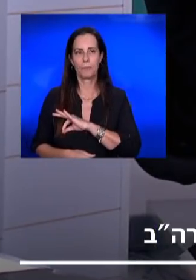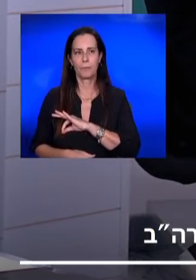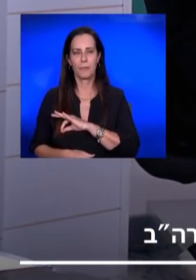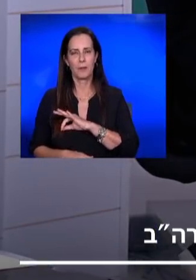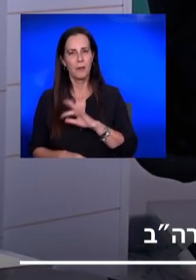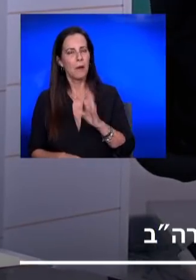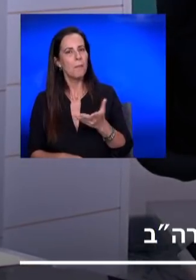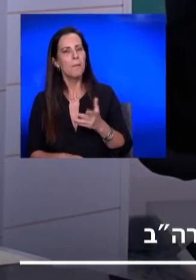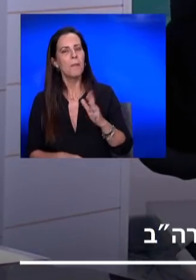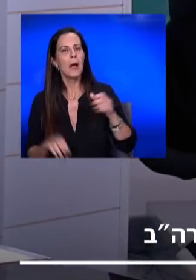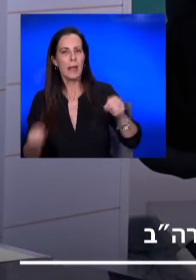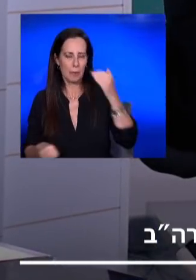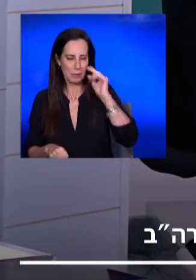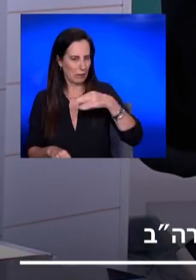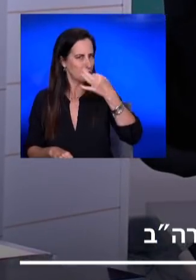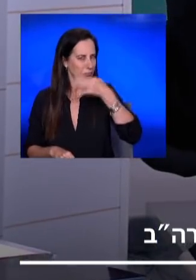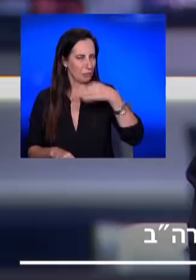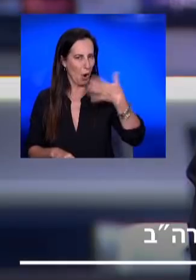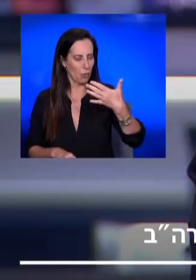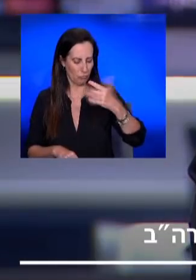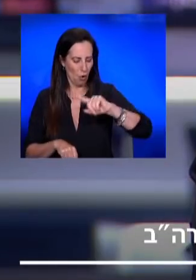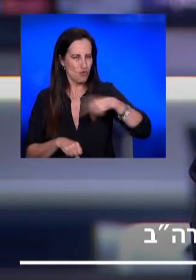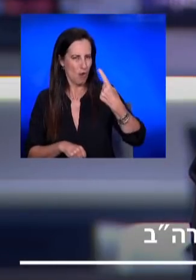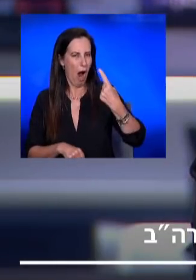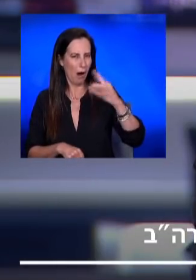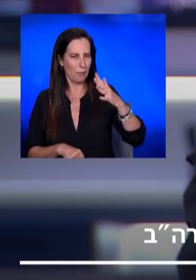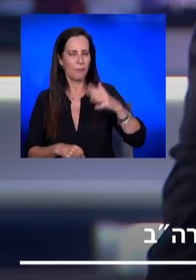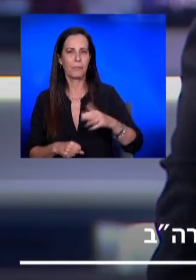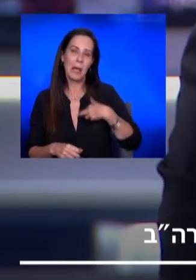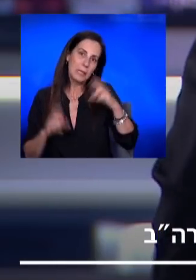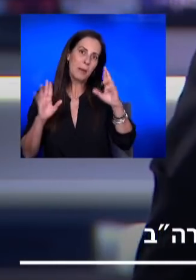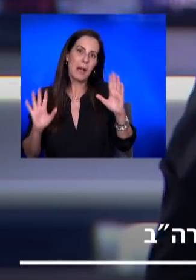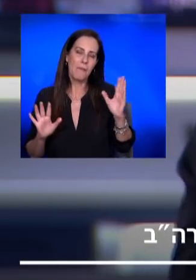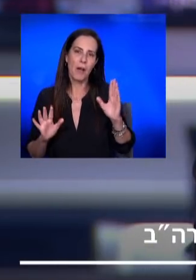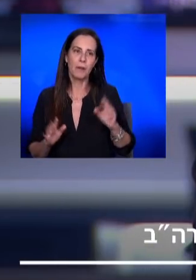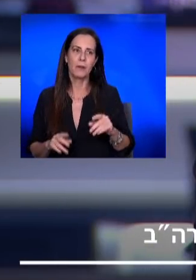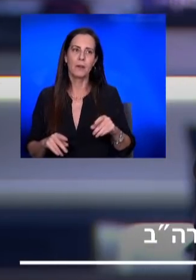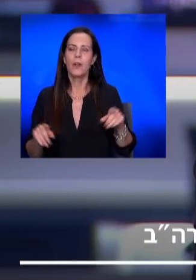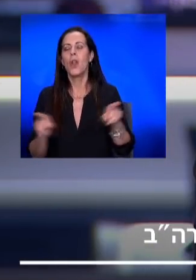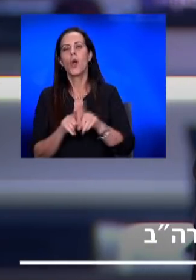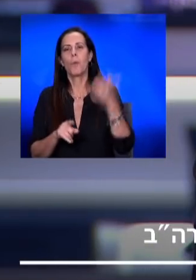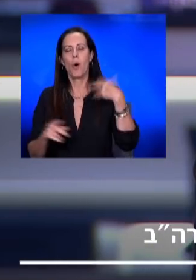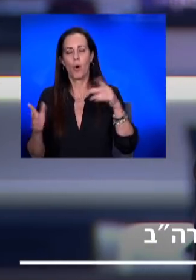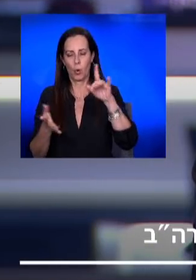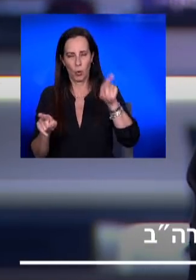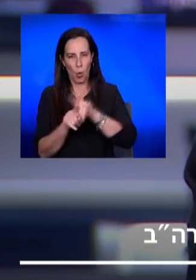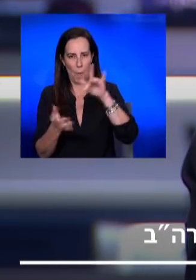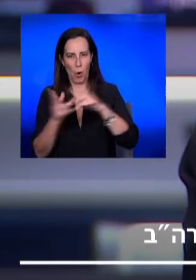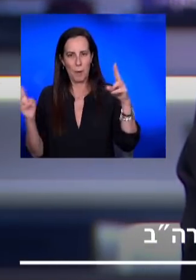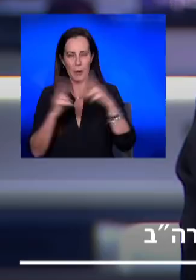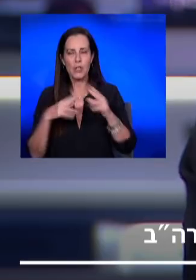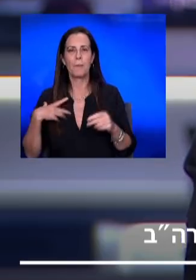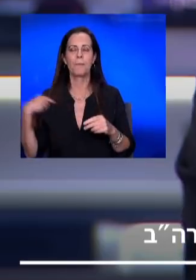ביידן? ביידן צפוי לדבר בעוד בשעה הקרובה, אני מקווה, לא באותו מקום שבו התקיימה הפסגה על שפת אגם